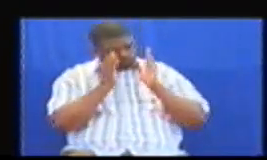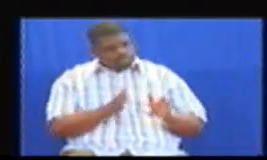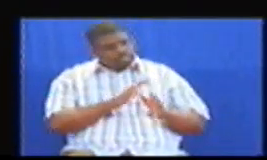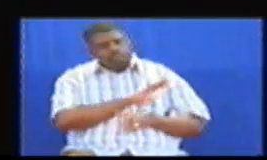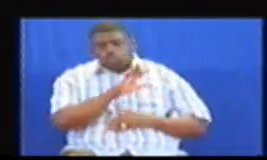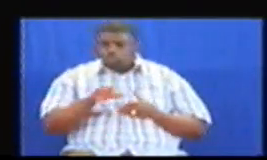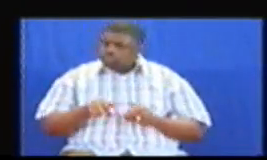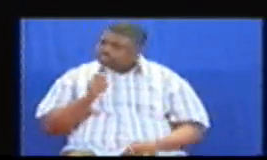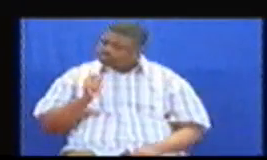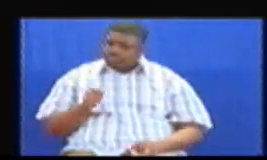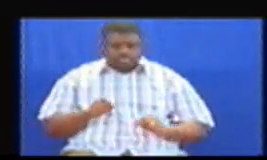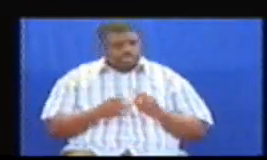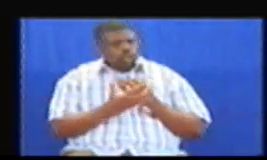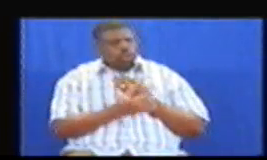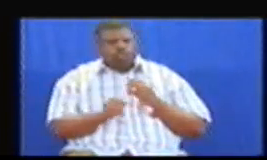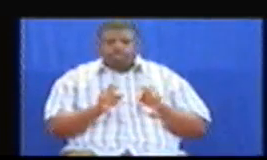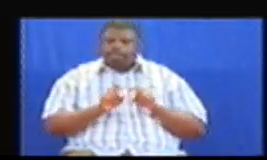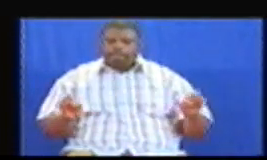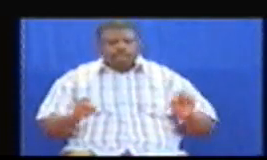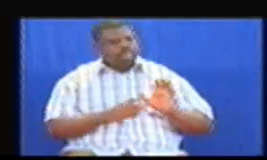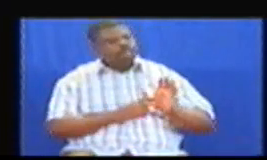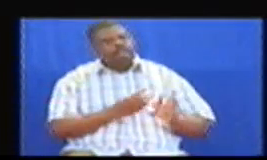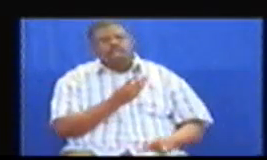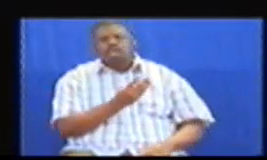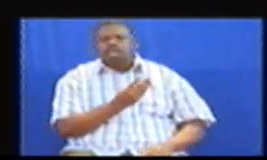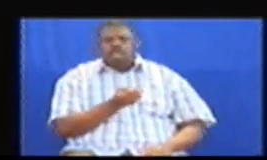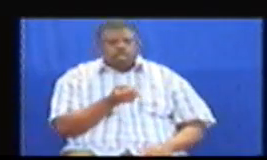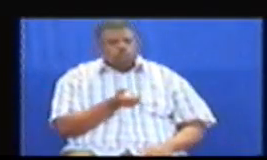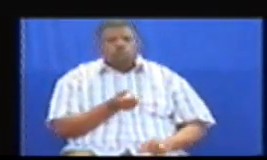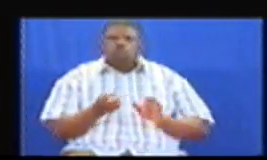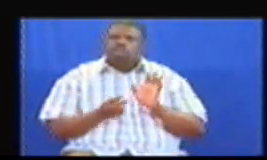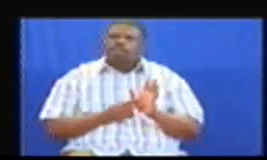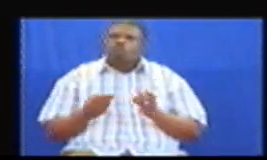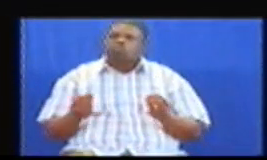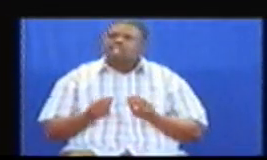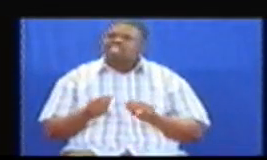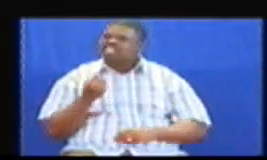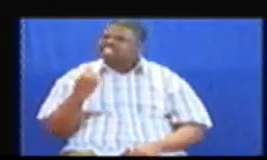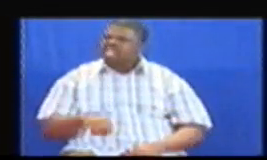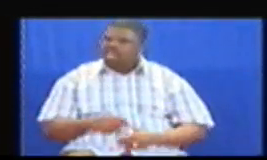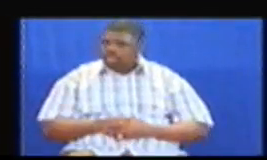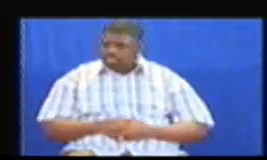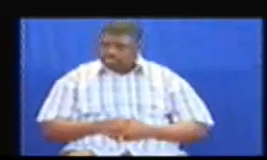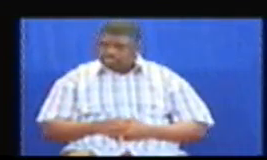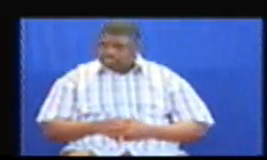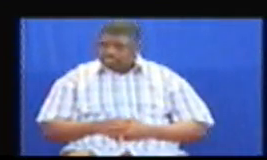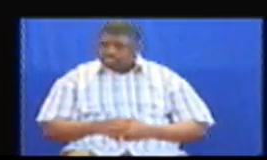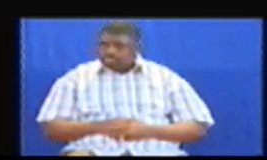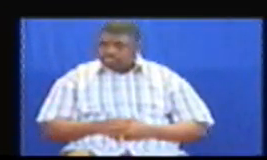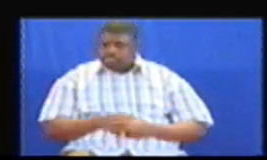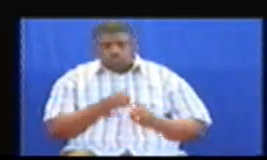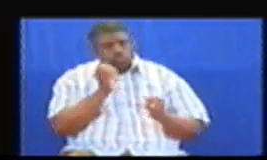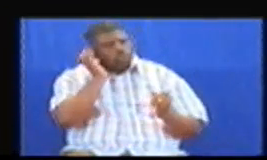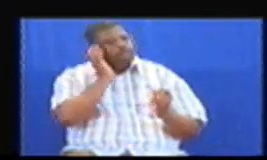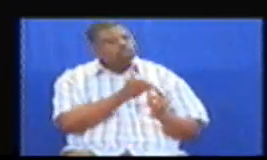ninukuu kifungu au ibara ya 74 ibara ndogo ya 7 kwa uchache sana. Kwa madhumuni